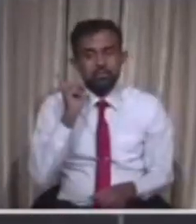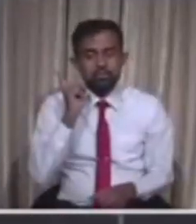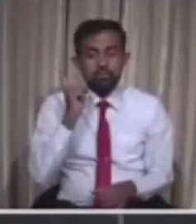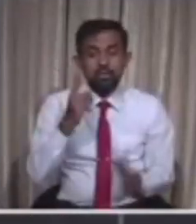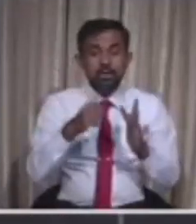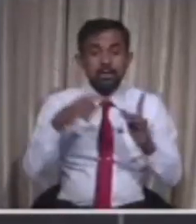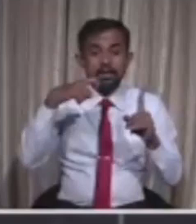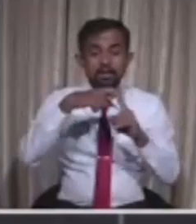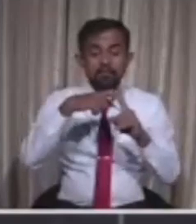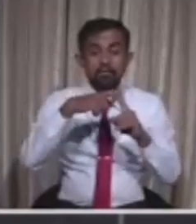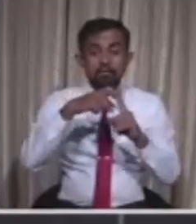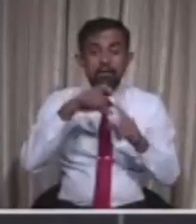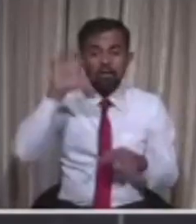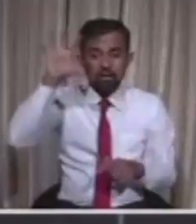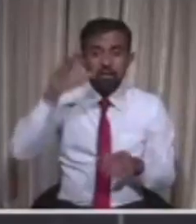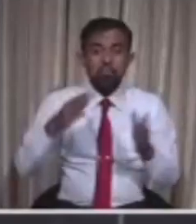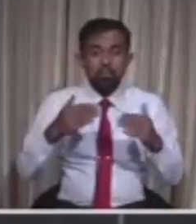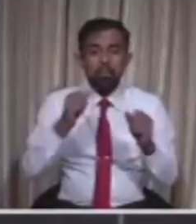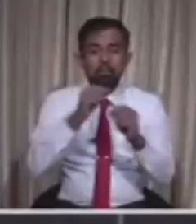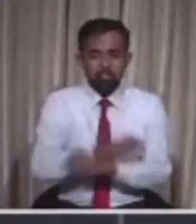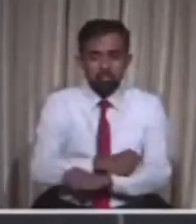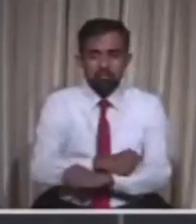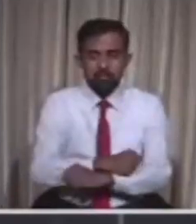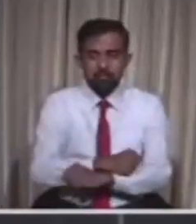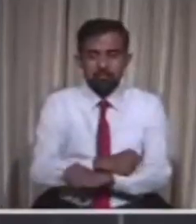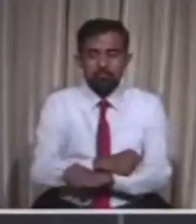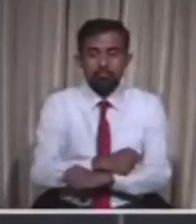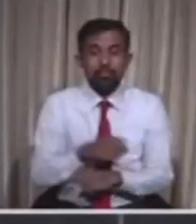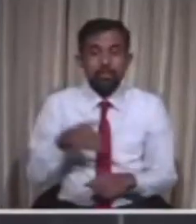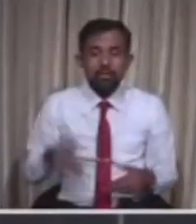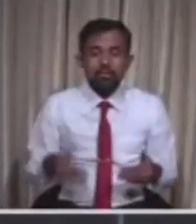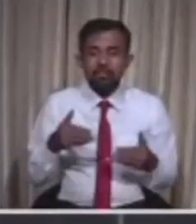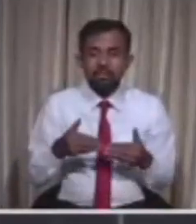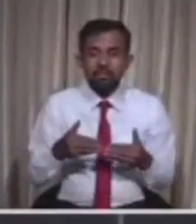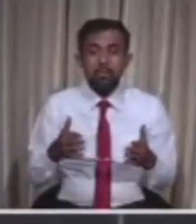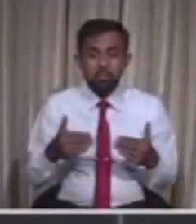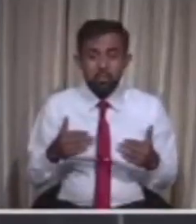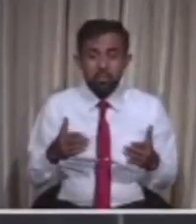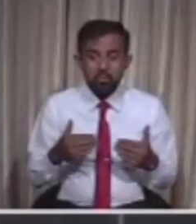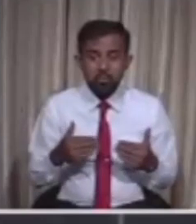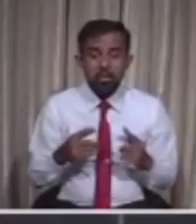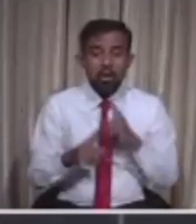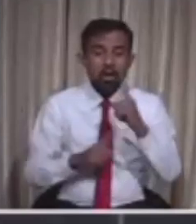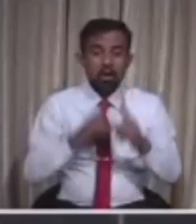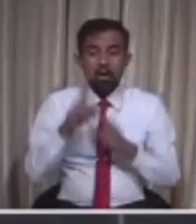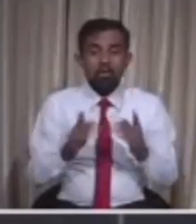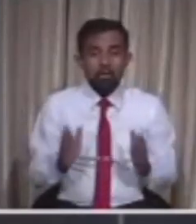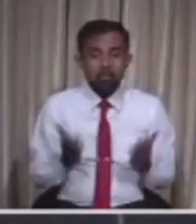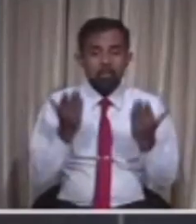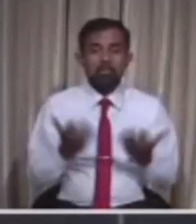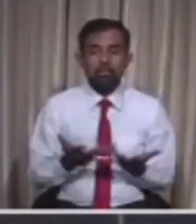රට තවදුරටත් වැටුණා. හැබැයි දැන් තාම ඒ සාකච්ඡා ආරම්භ කරලත්